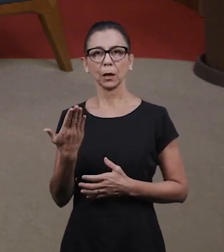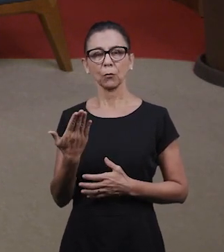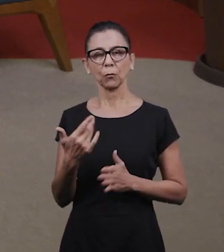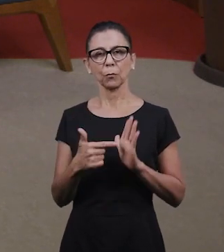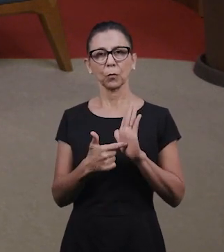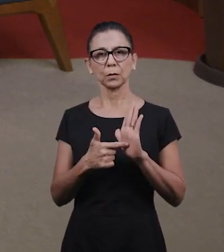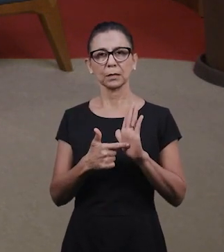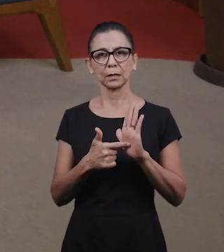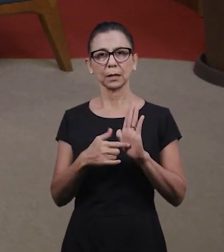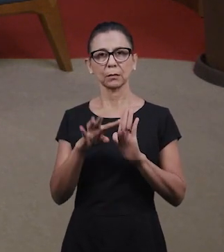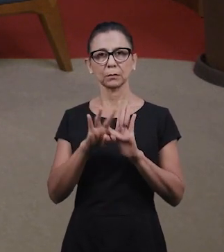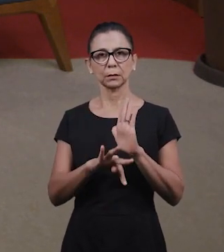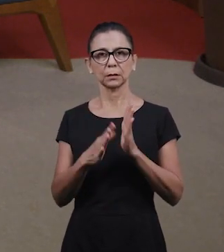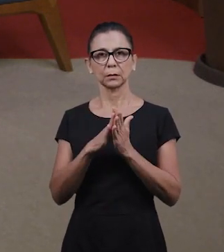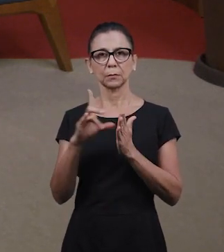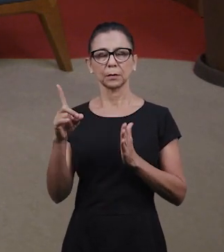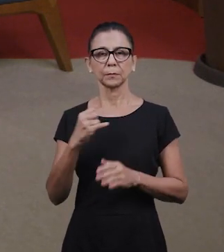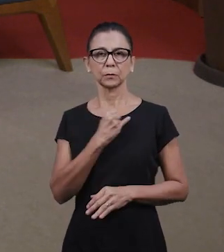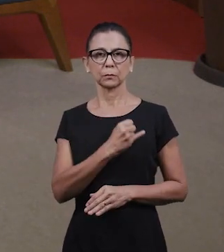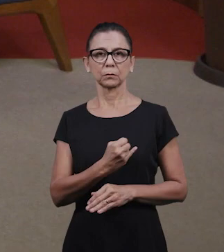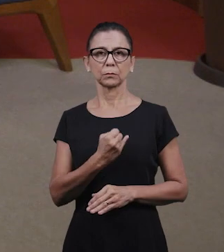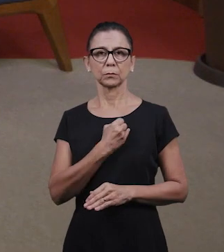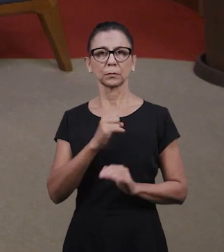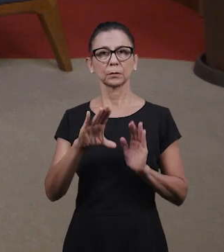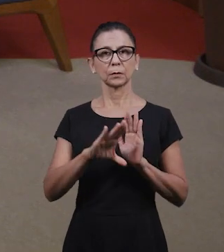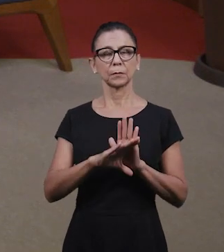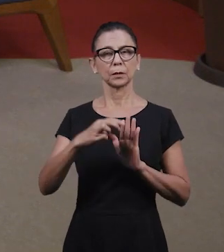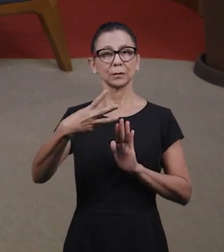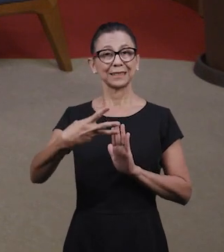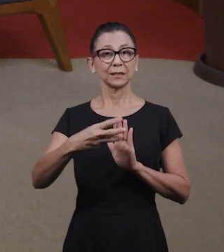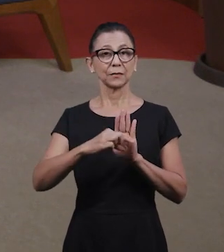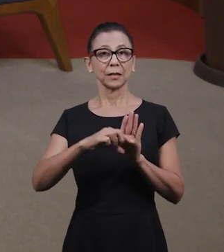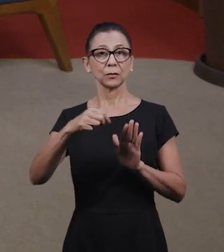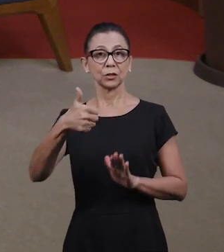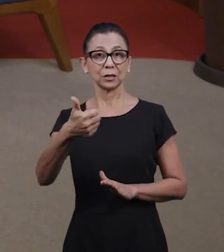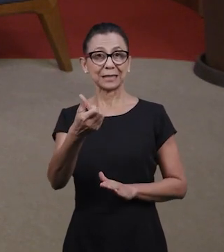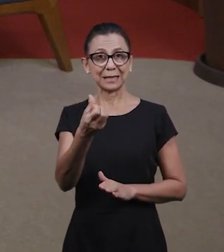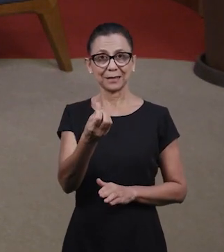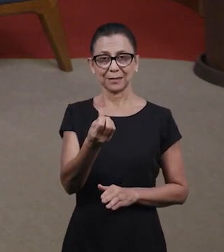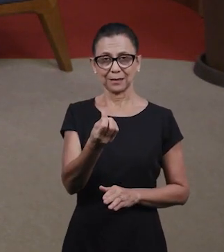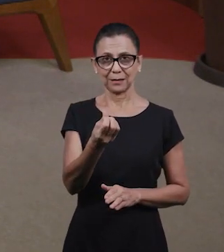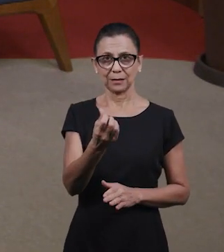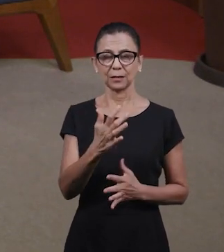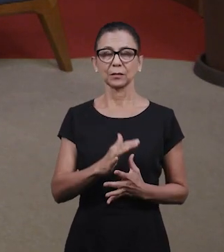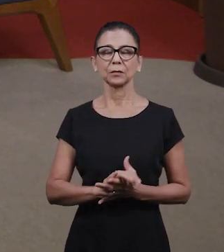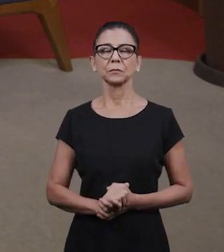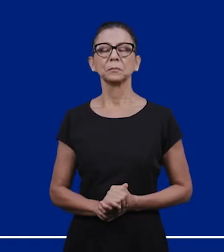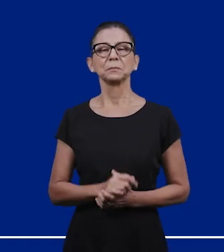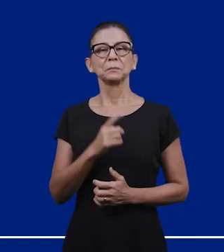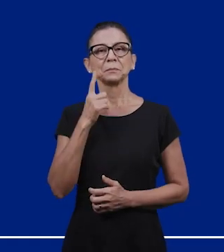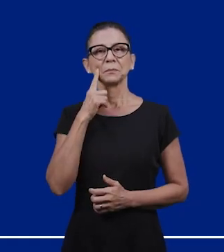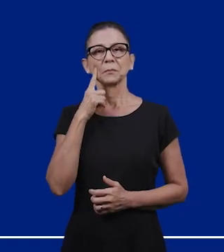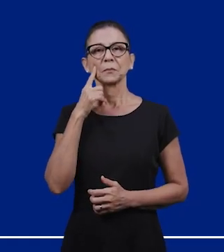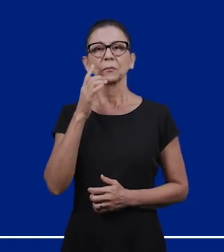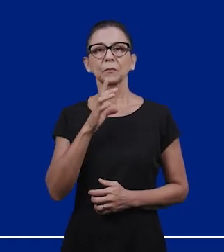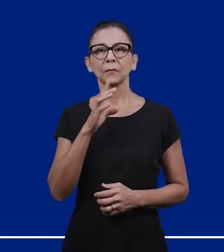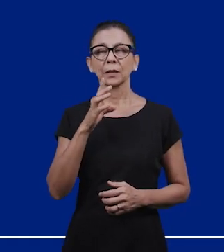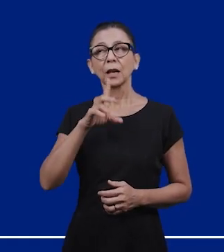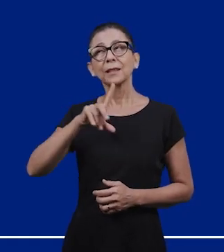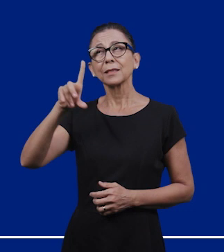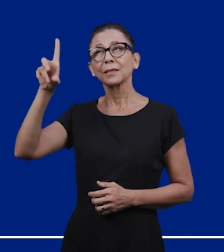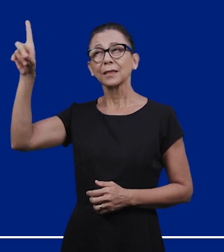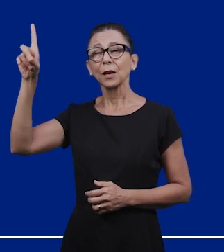de commenter cette compréhension qui se trouve en Jean chapitre 3, verset 16, Jean 3, 16, qui dit